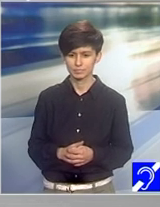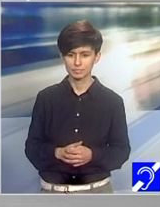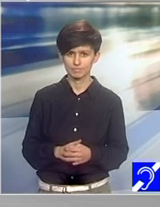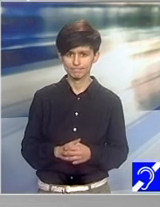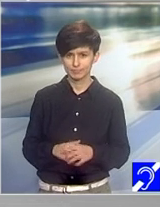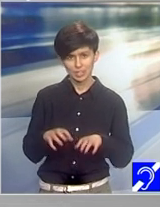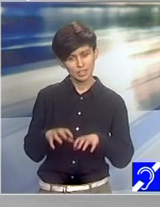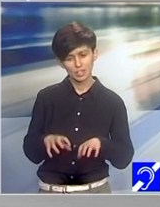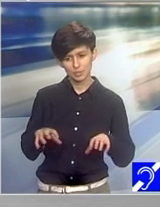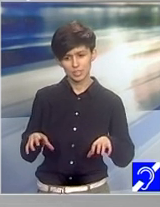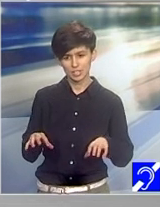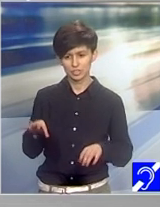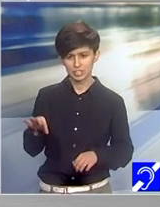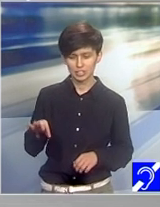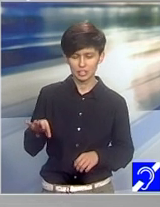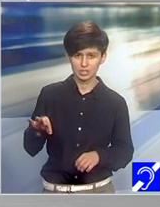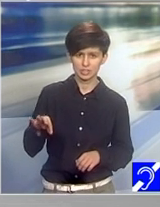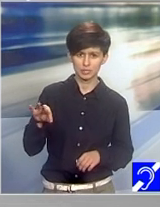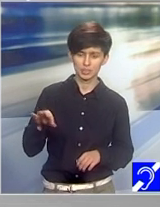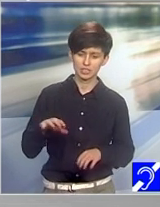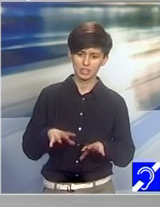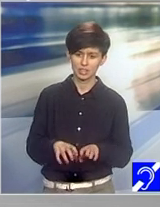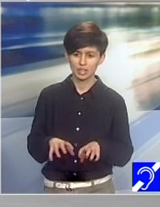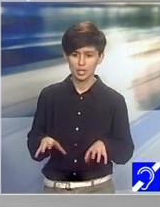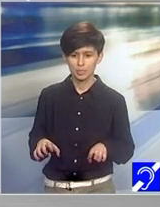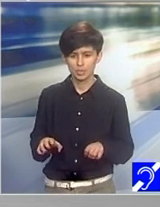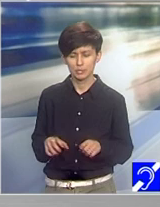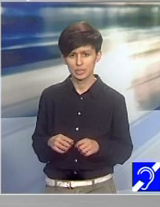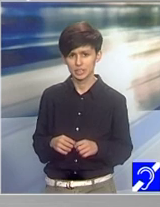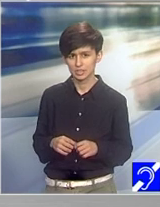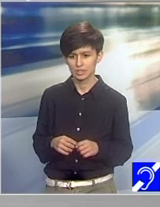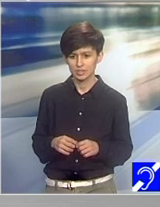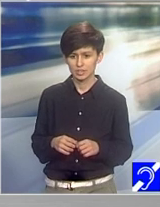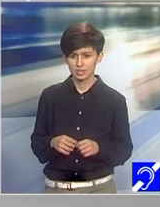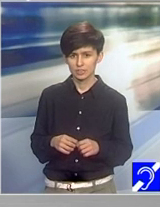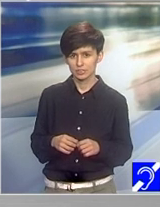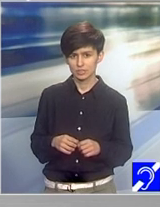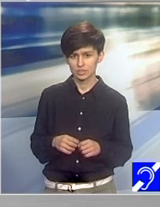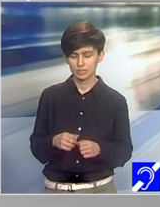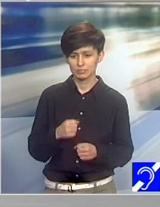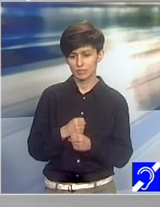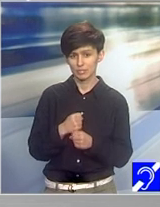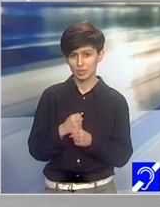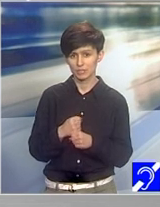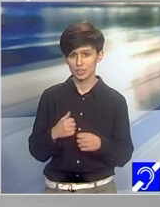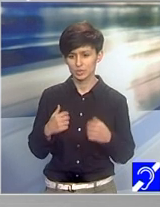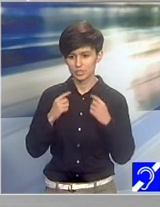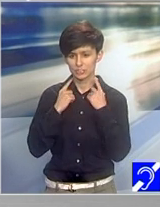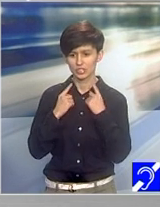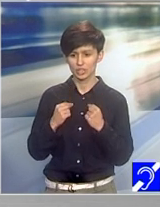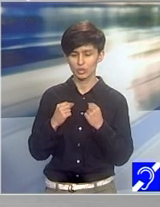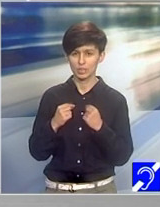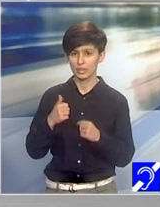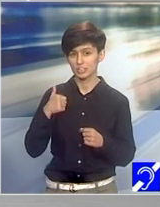așezat sămânță în pământ și până pentru film și până la cămașă. Am făcut și o cămașă. Într-un an